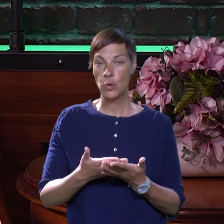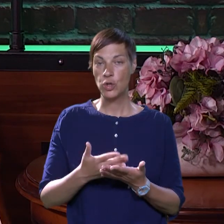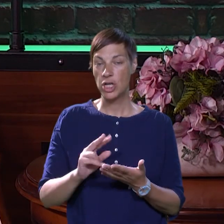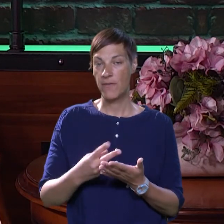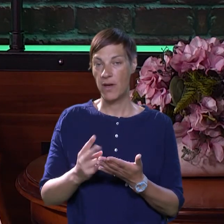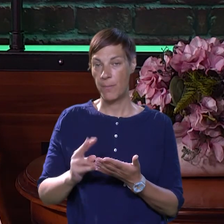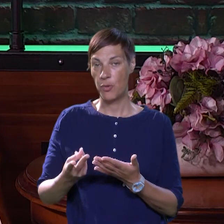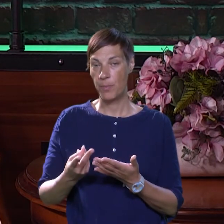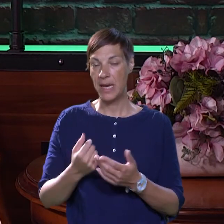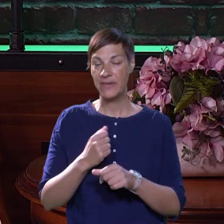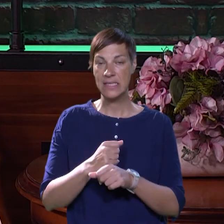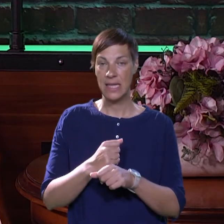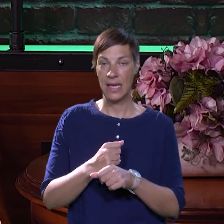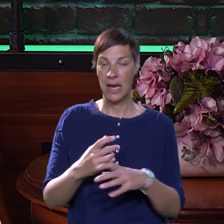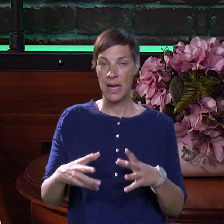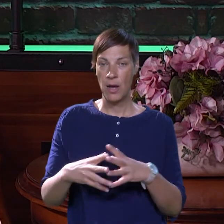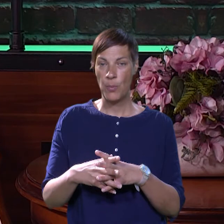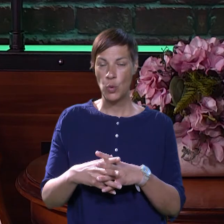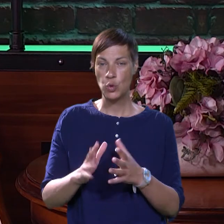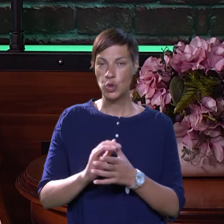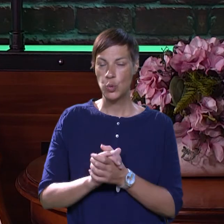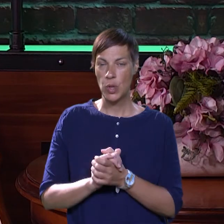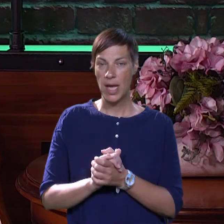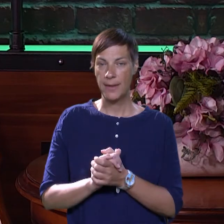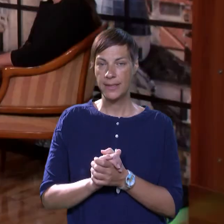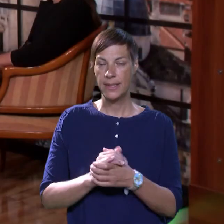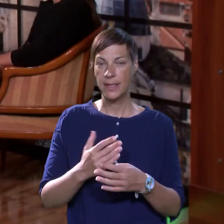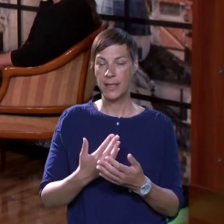pokušavamo prevesti i kreiramo u suradnji sa